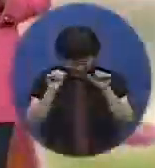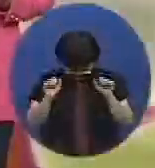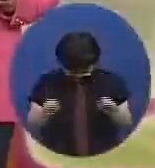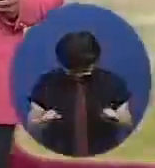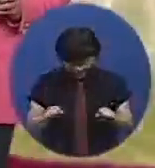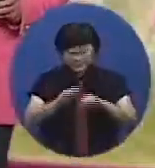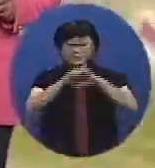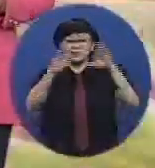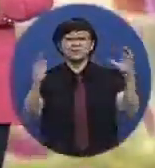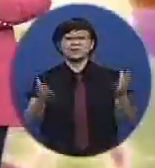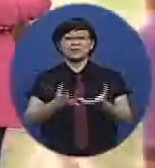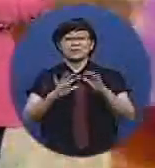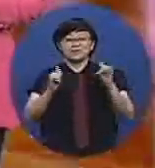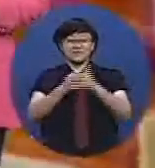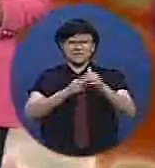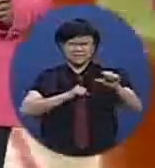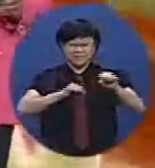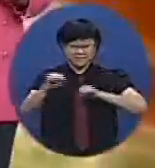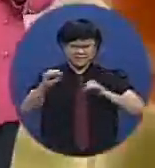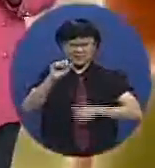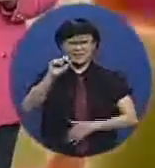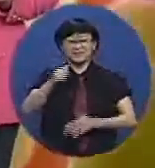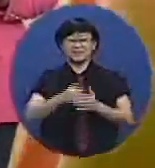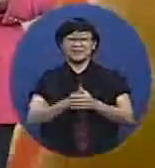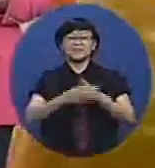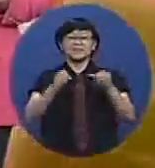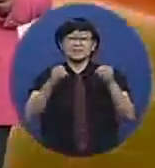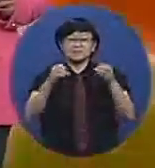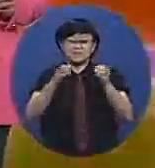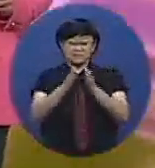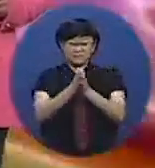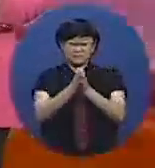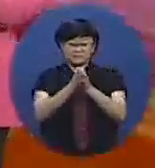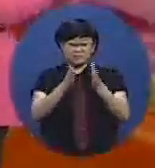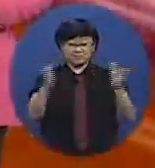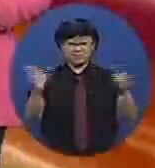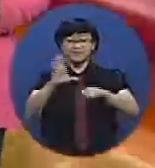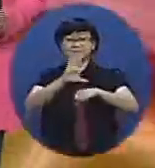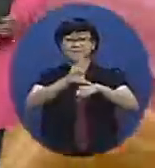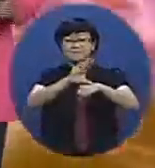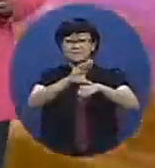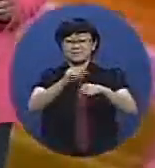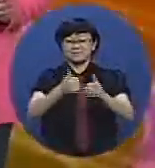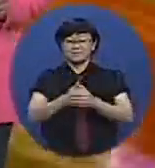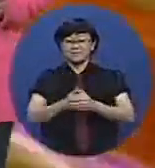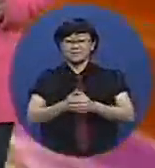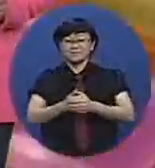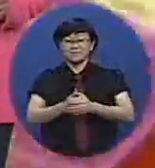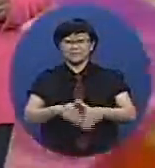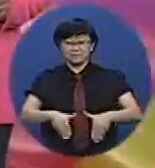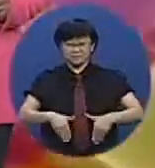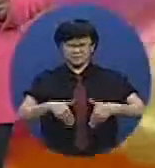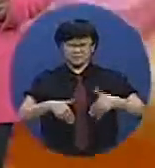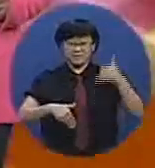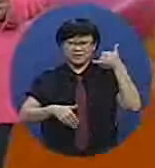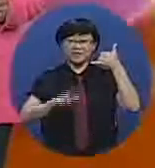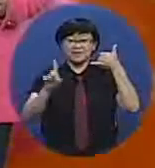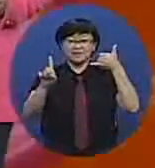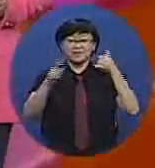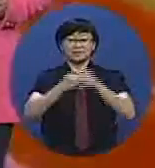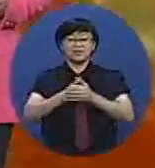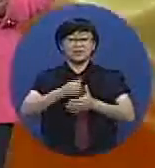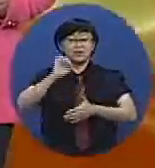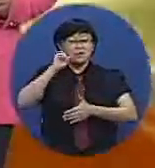안녕하세요. 전 국민의 활기찬 이야기로 시작되는 방송. 네, 따뜻한 전화 한